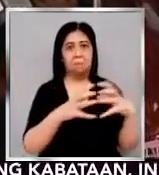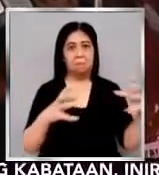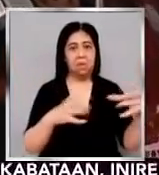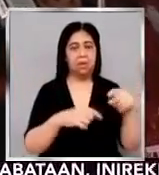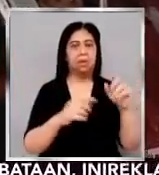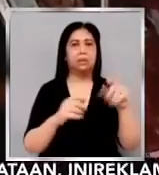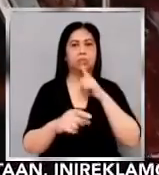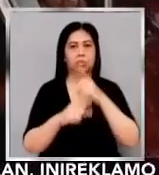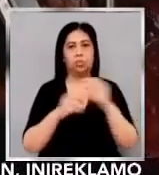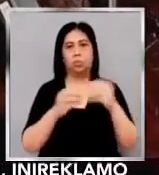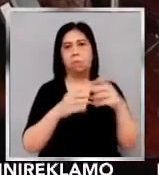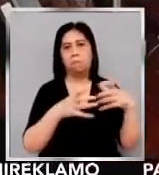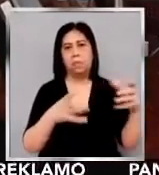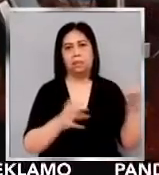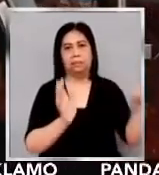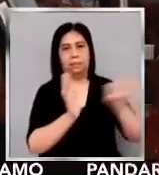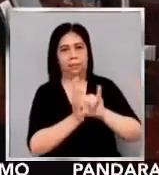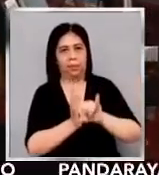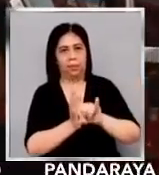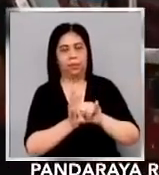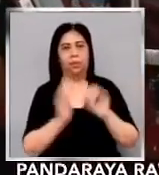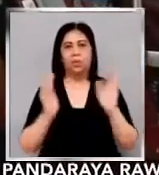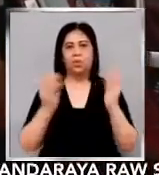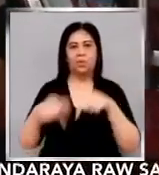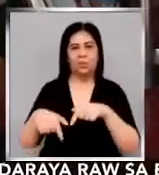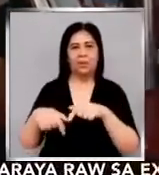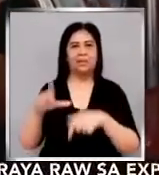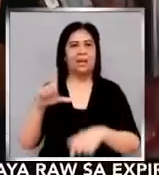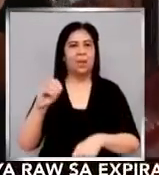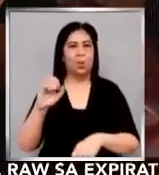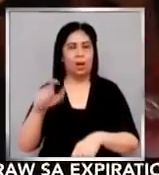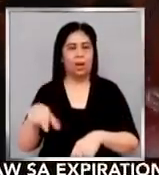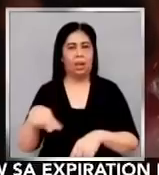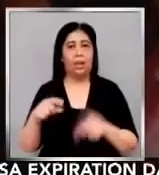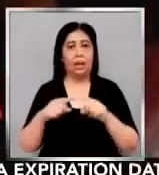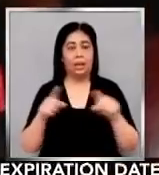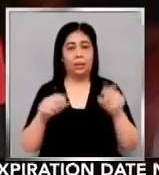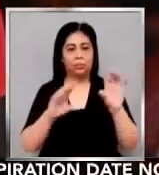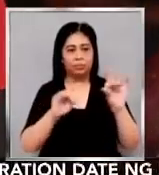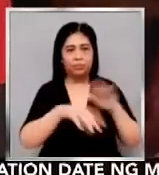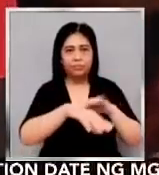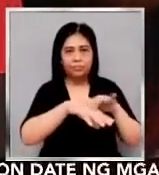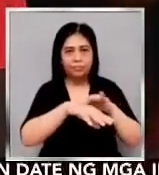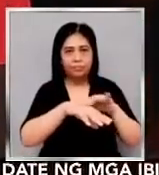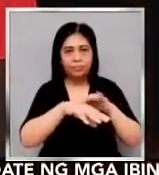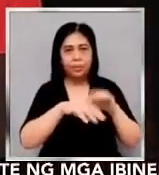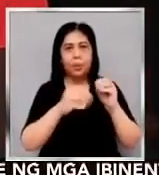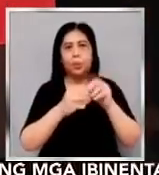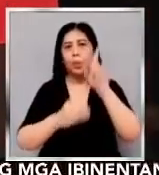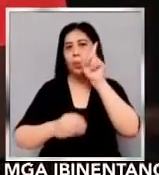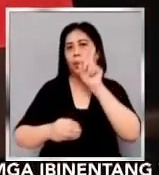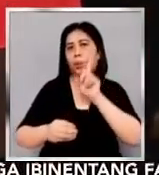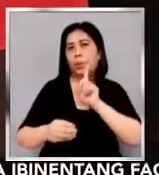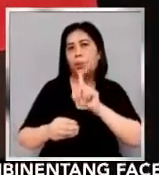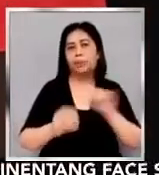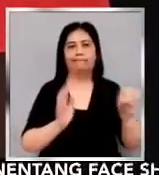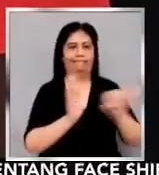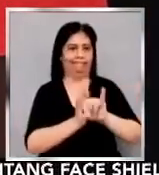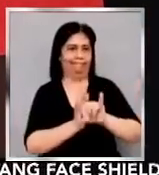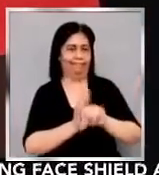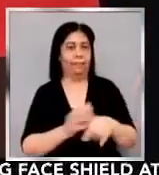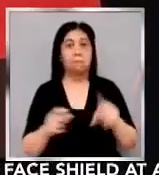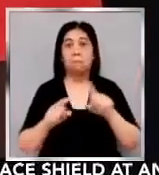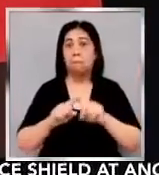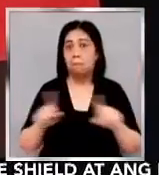itong imported kung ikukumpara dito sa local. Sa texture naman, mas makinis itong imported. Pero kung pagdating